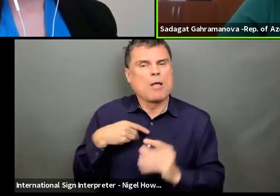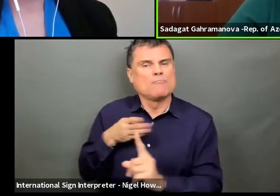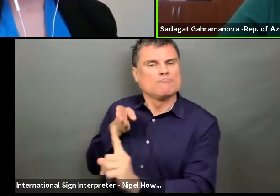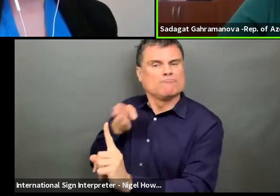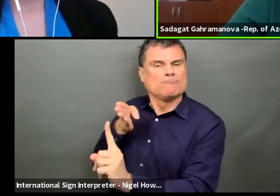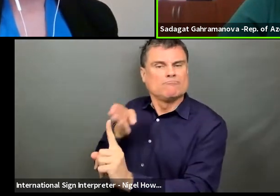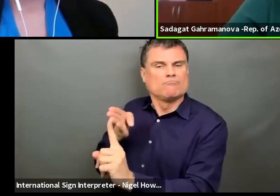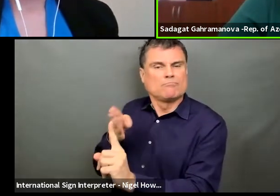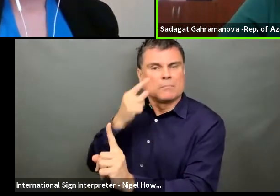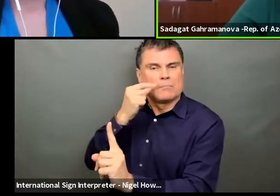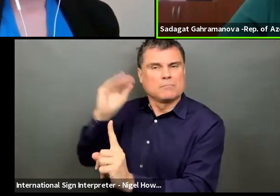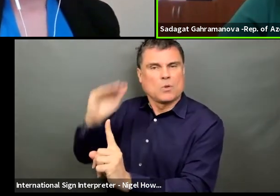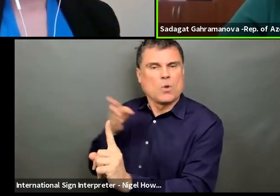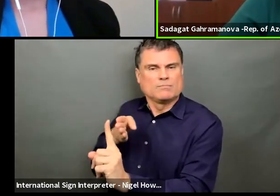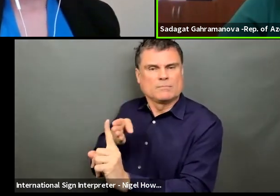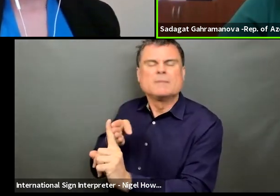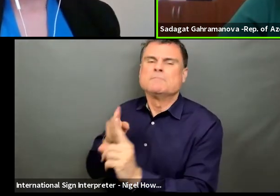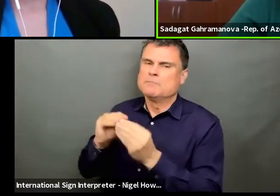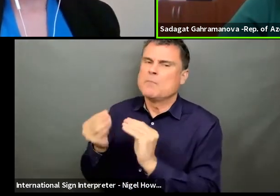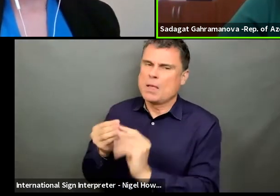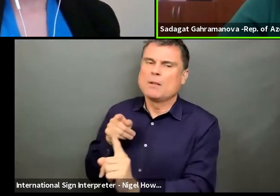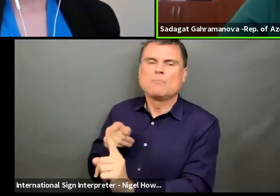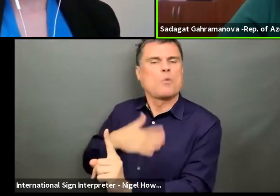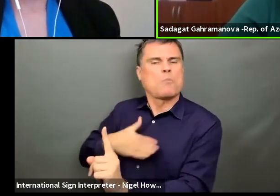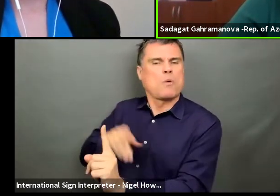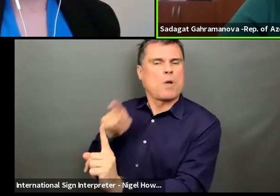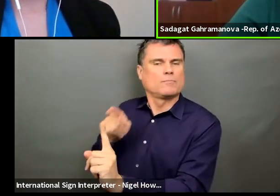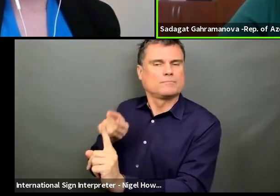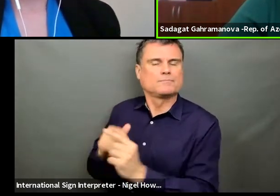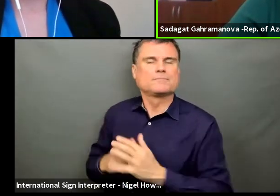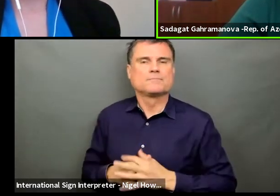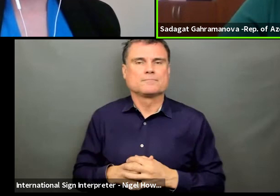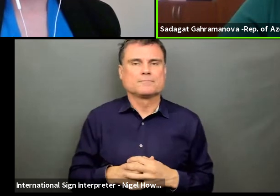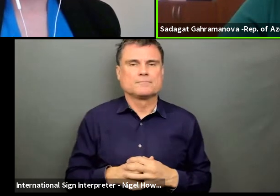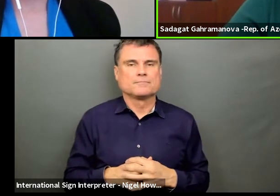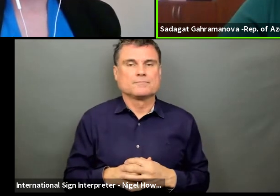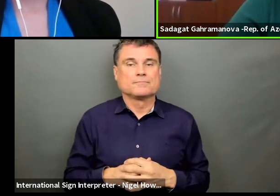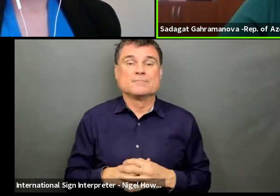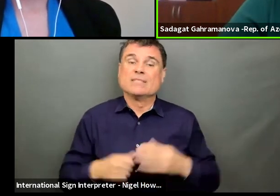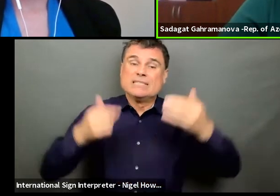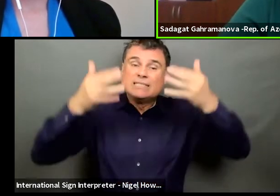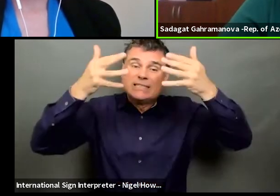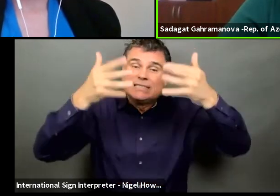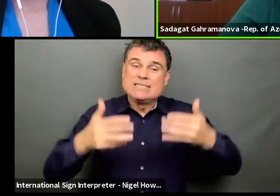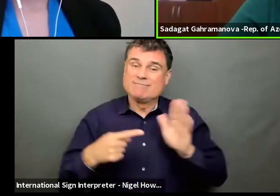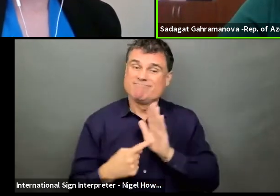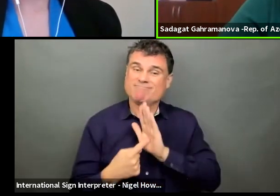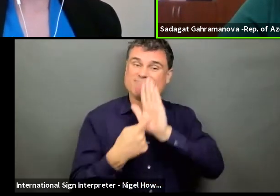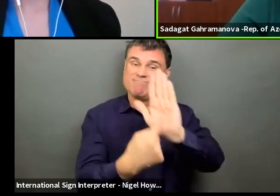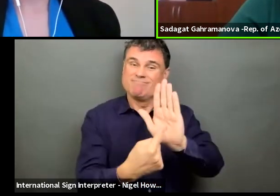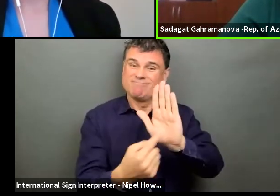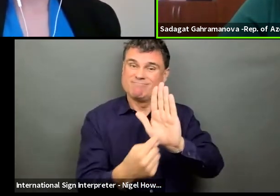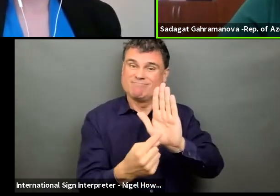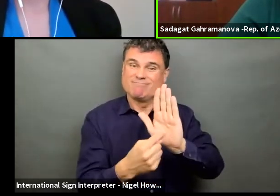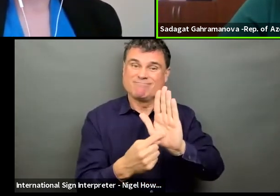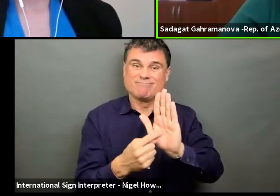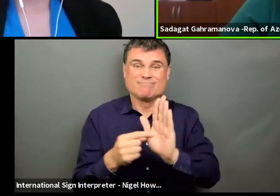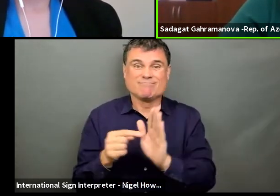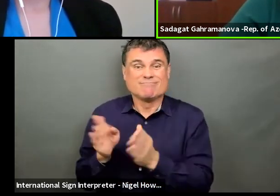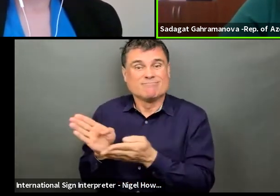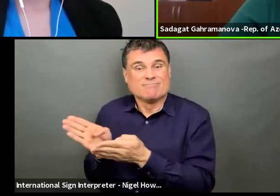с годами меняется. Если в 2011-2014 годах на каждые 100 девочек приходилось 116 мальчиков, то